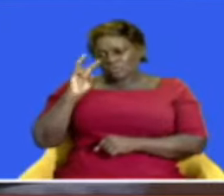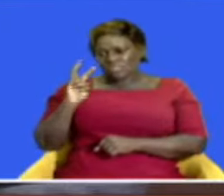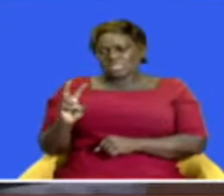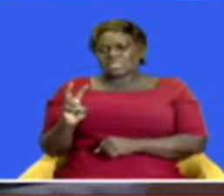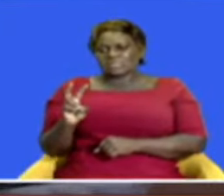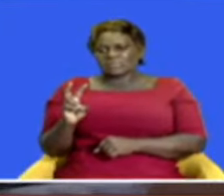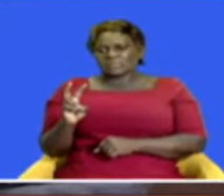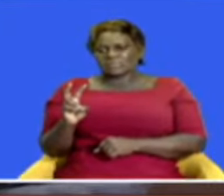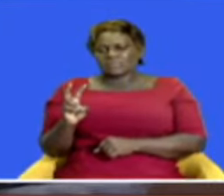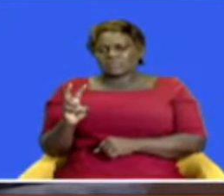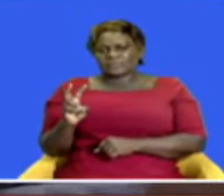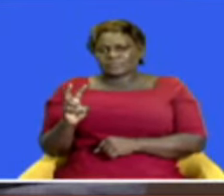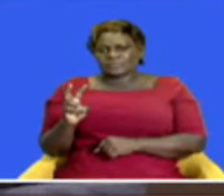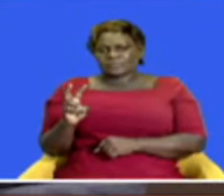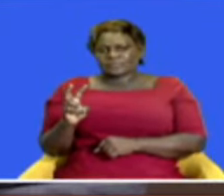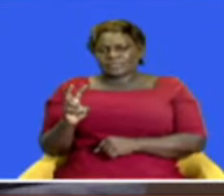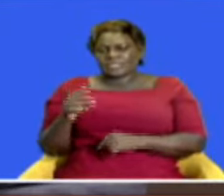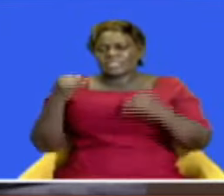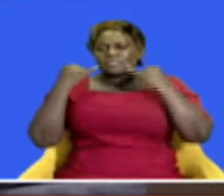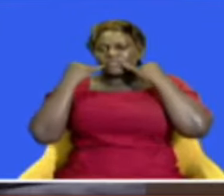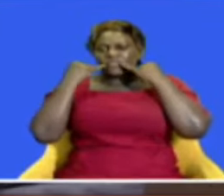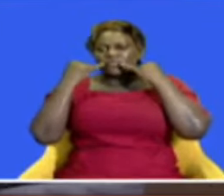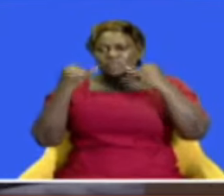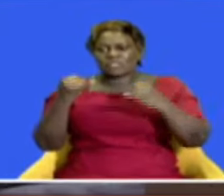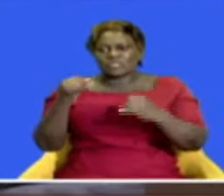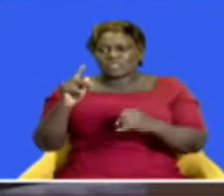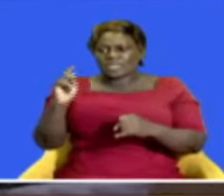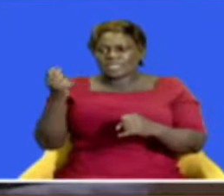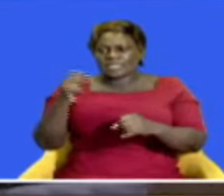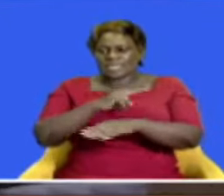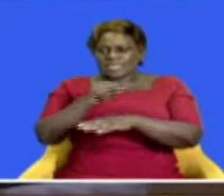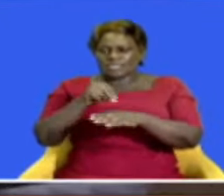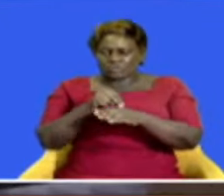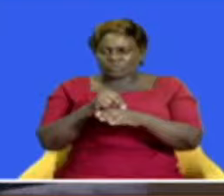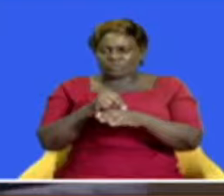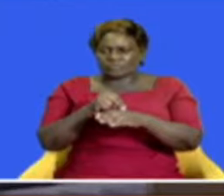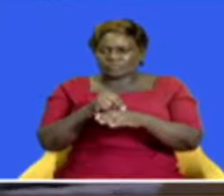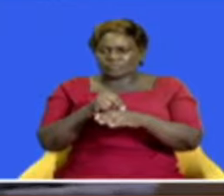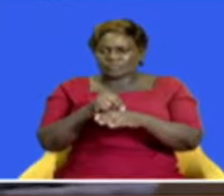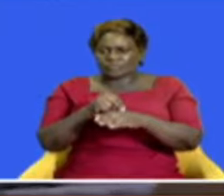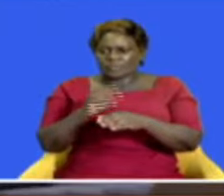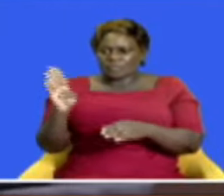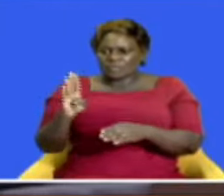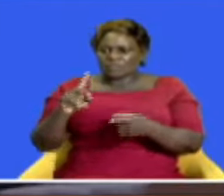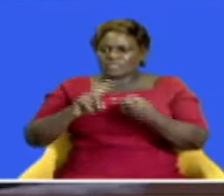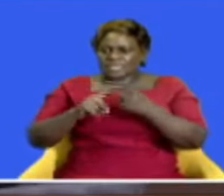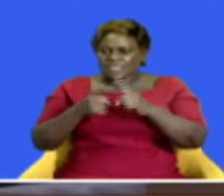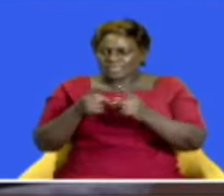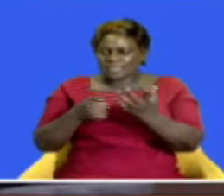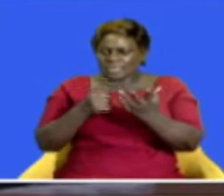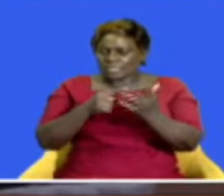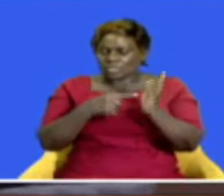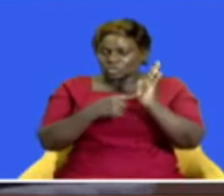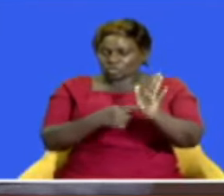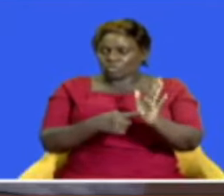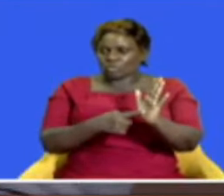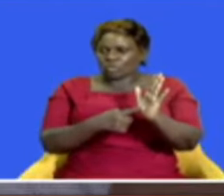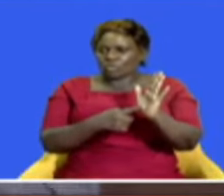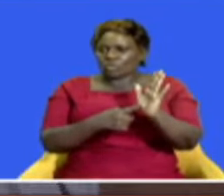hata takwimu ambazo zimetolewa na Kenya National Bureau of Statistics mwezi huu tu imeonyesha